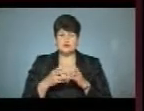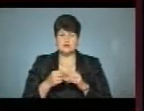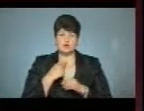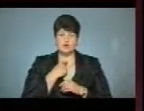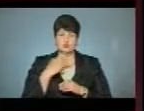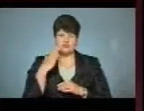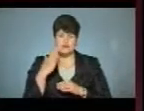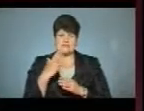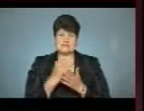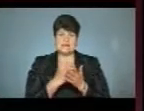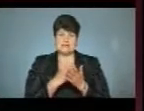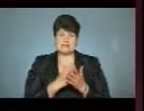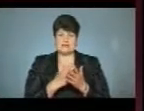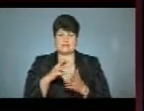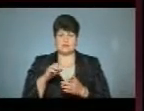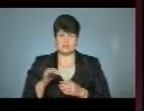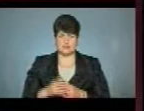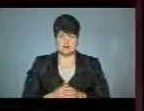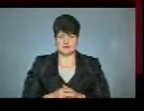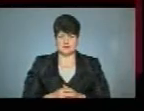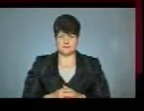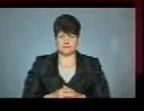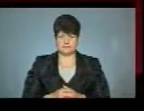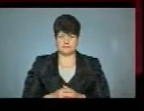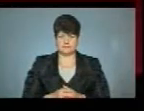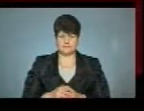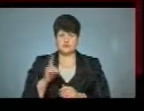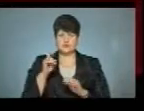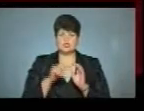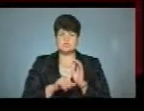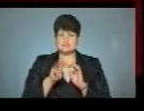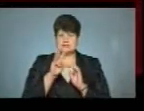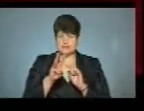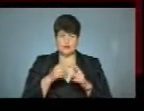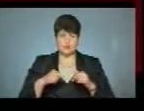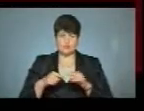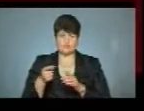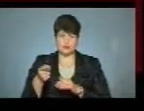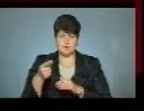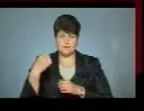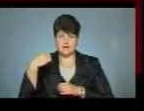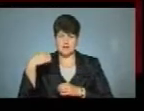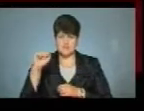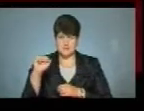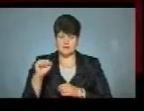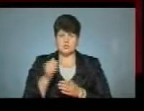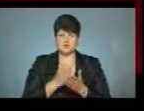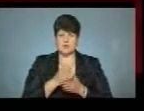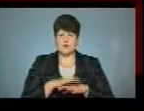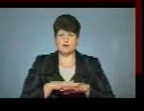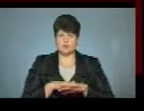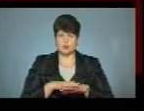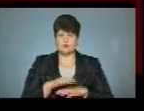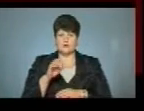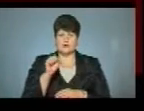за кандидатів-мажоритарників такі. У 163-му окрузі, що в Тернополі, переміг кандидат від «Слуги народу»